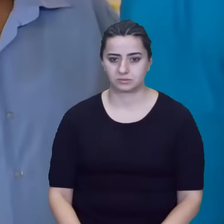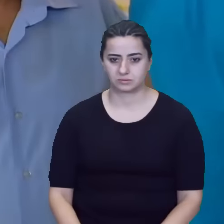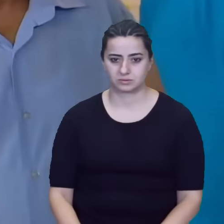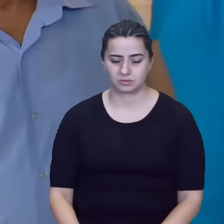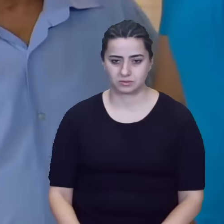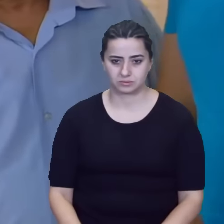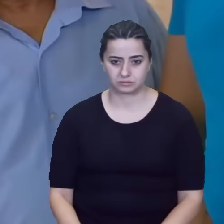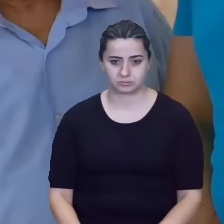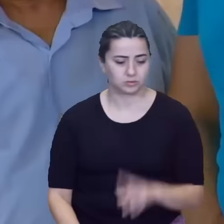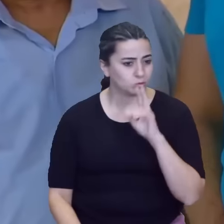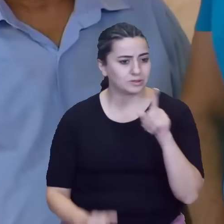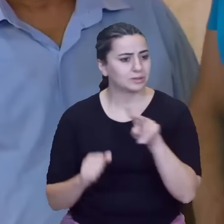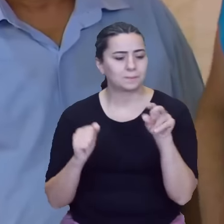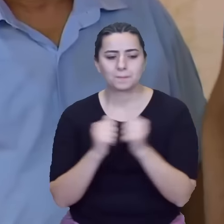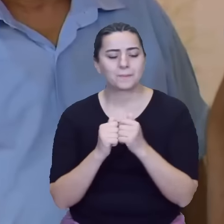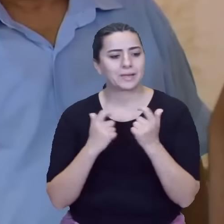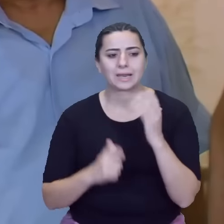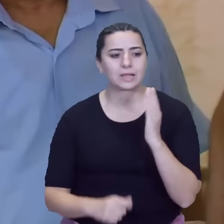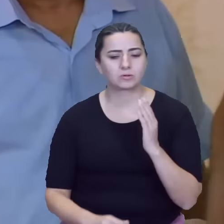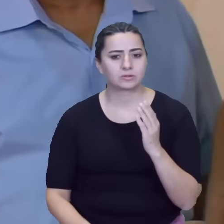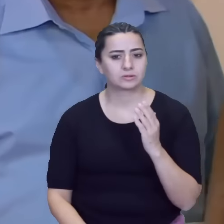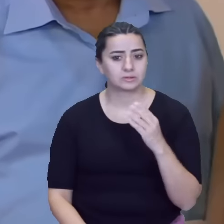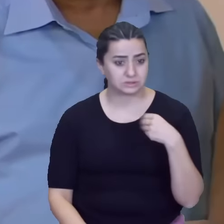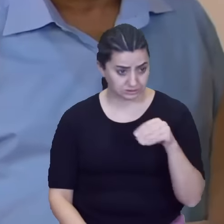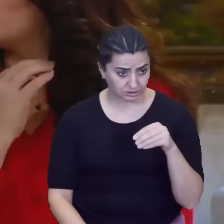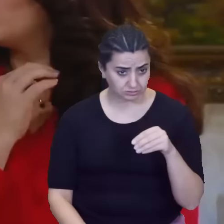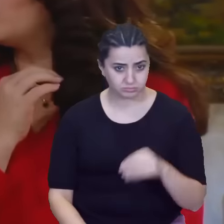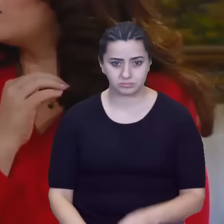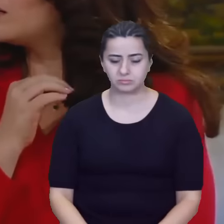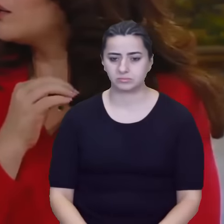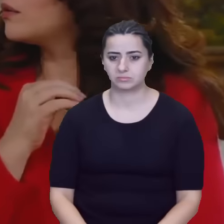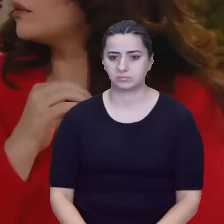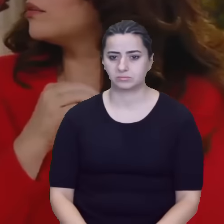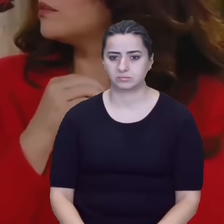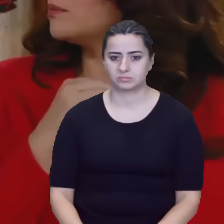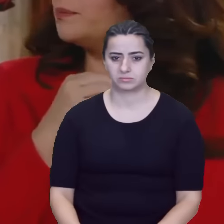onunla birlikte gördüm. Beraber gidiyordunuz. Ha. Sattın mı yoksa onu? Ha.